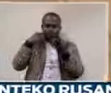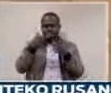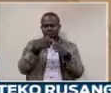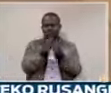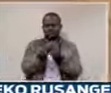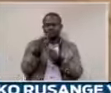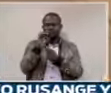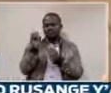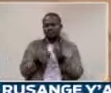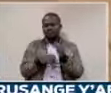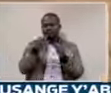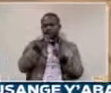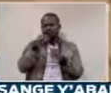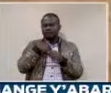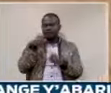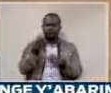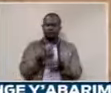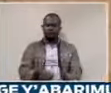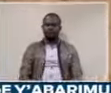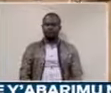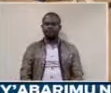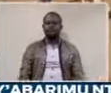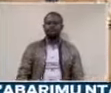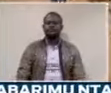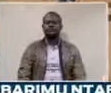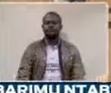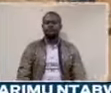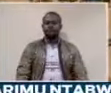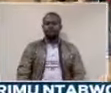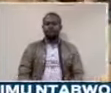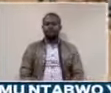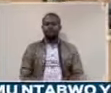na 13% bari abashomeri. Jean Paul Turatsinze, i Kigali.